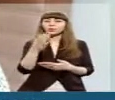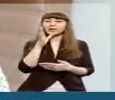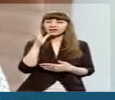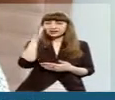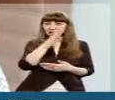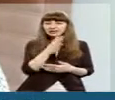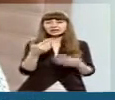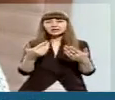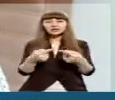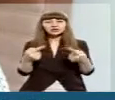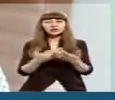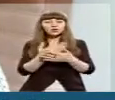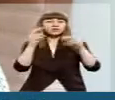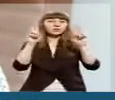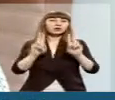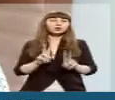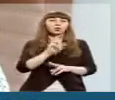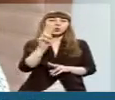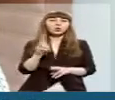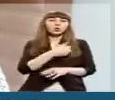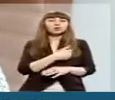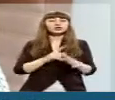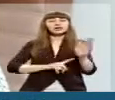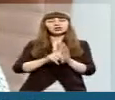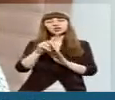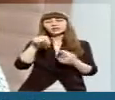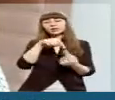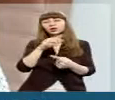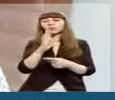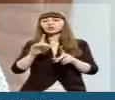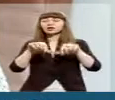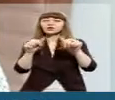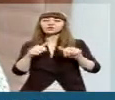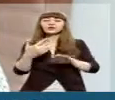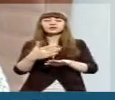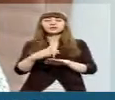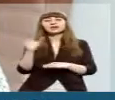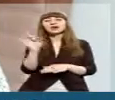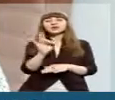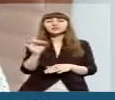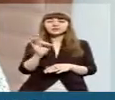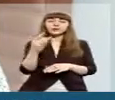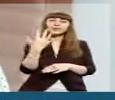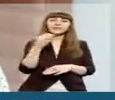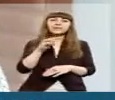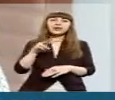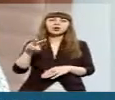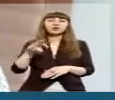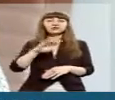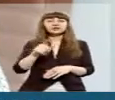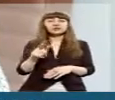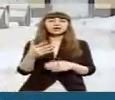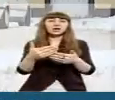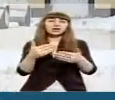ережеге сәйкес кәсібін ашуға талаптанған жандарға енді 5 миллион теңге несие беріледі. Бұрын оның көлемі бұдан 2 есе